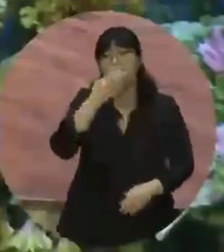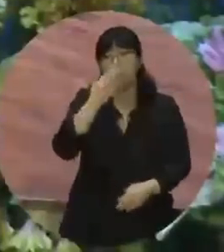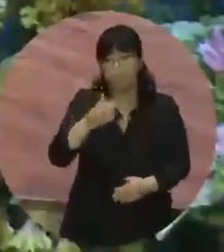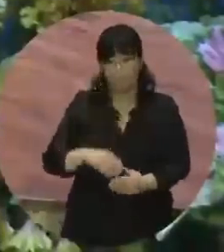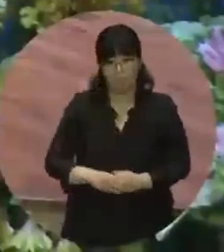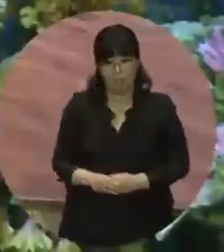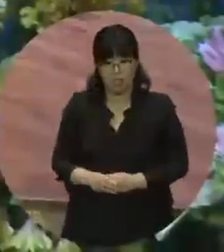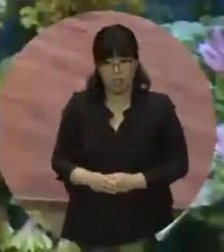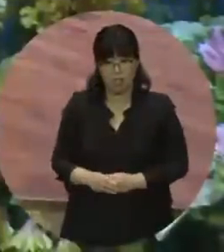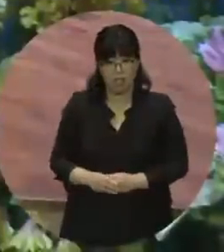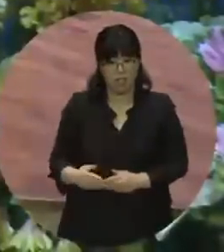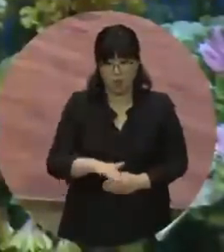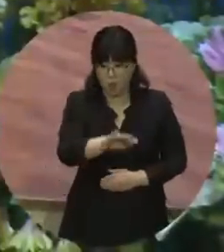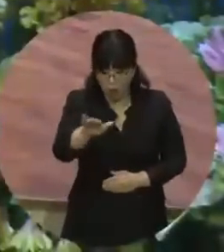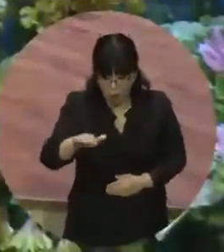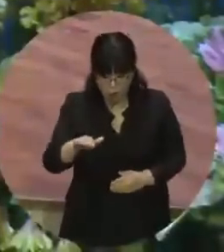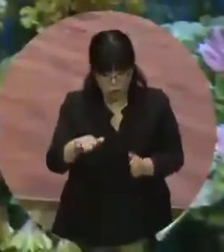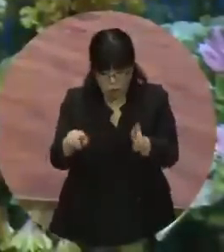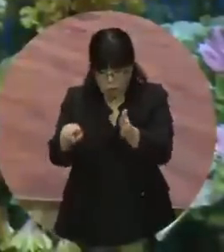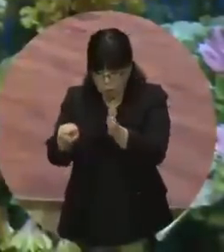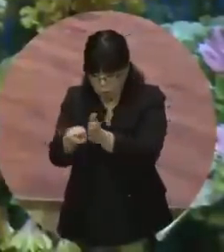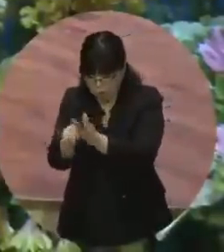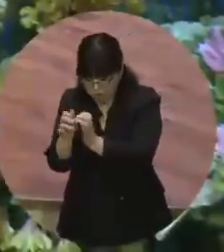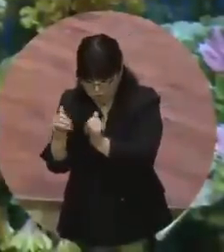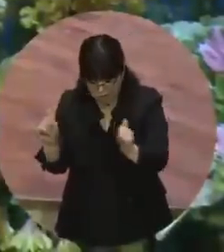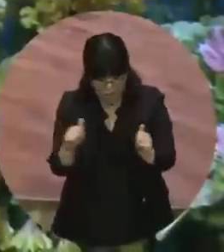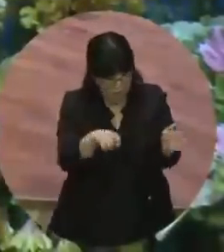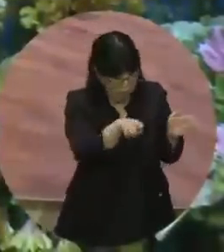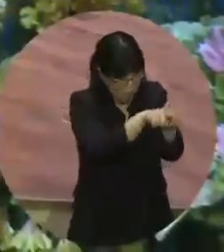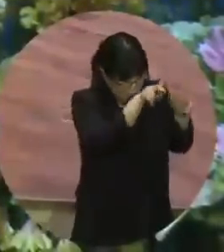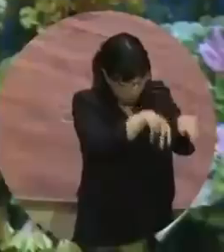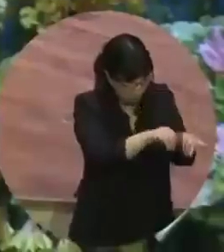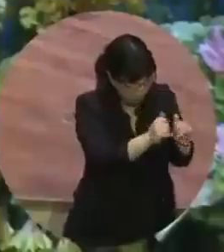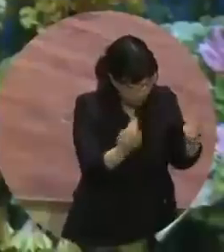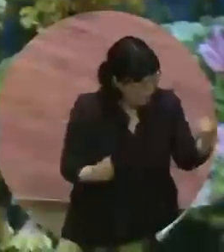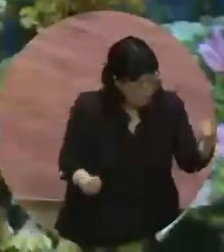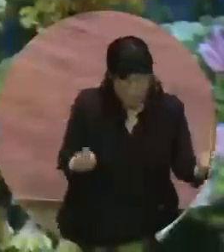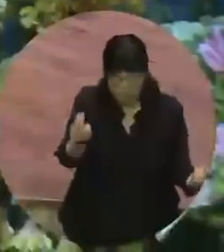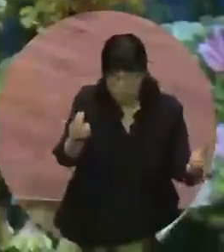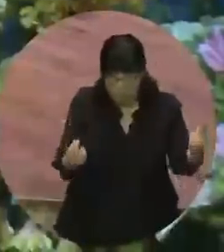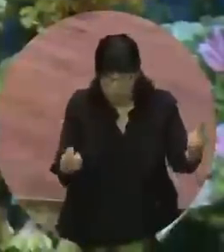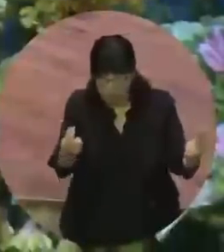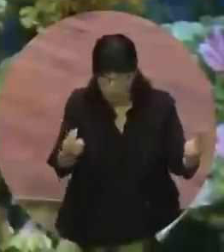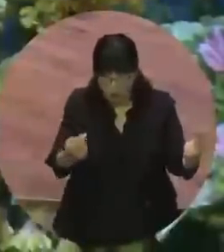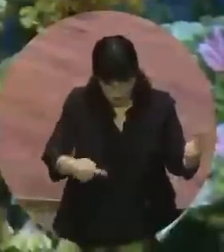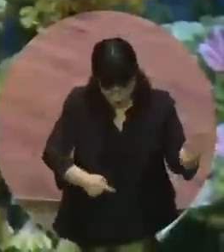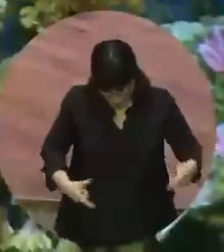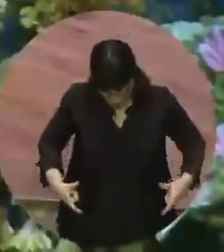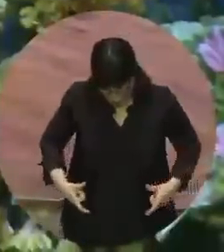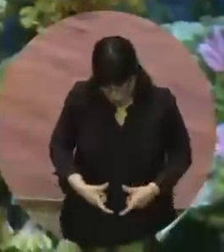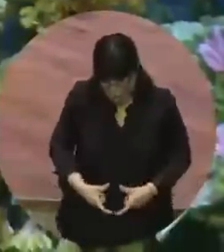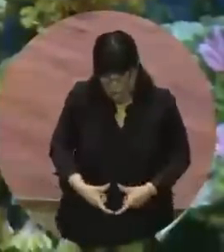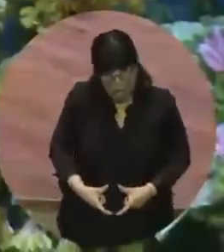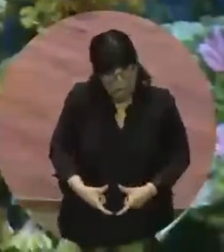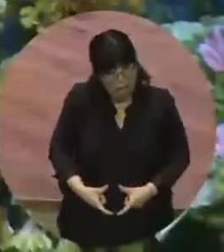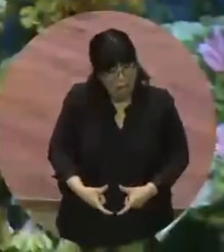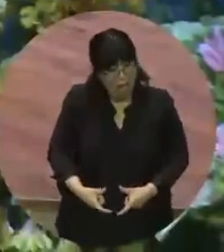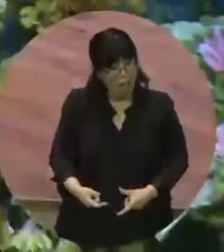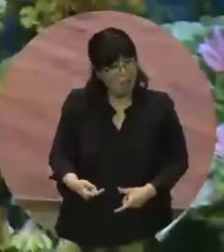작고 소심해가지고 어떻게 세상 이기겠어요? 믿음에 무한 도전, 이렇게 무한